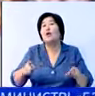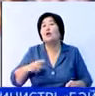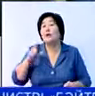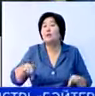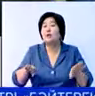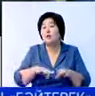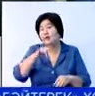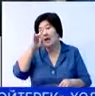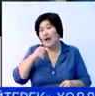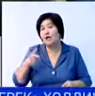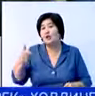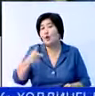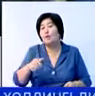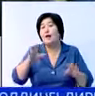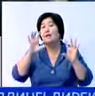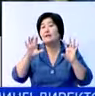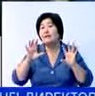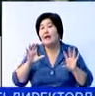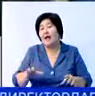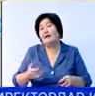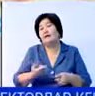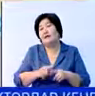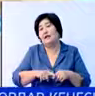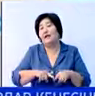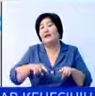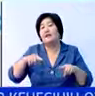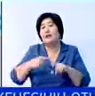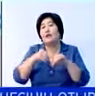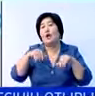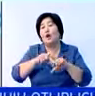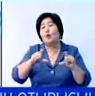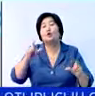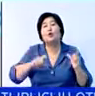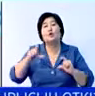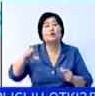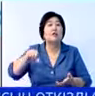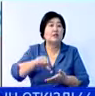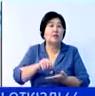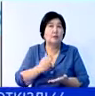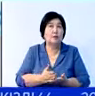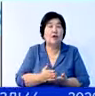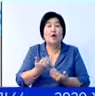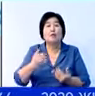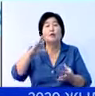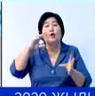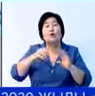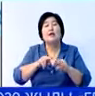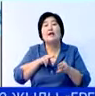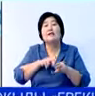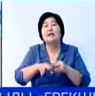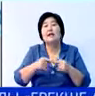қоса Қазақ гуманитарлық заң және техникалық жоғары колледжінің студенттері де үлес қосты. Шарадан түйгеніміз зиянды